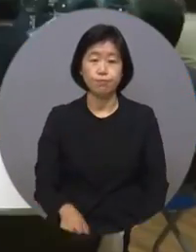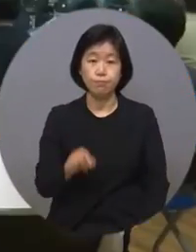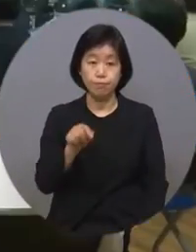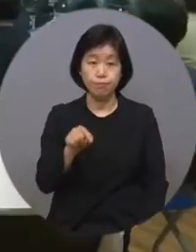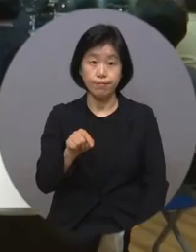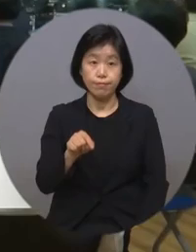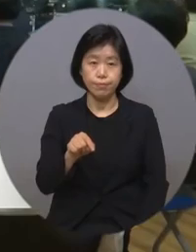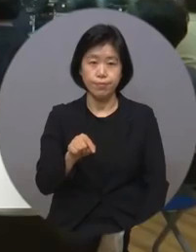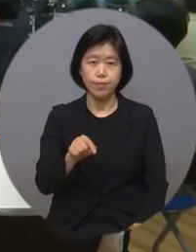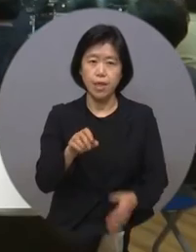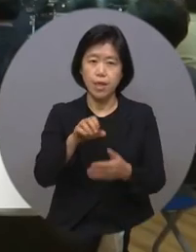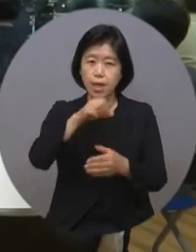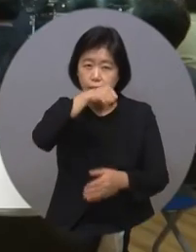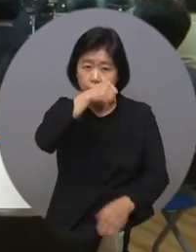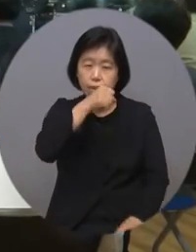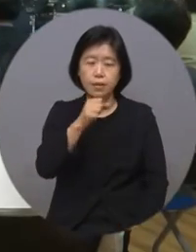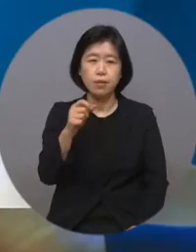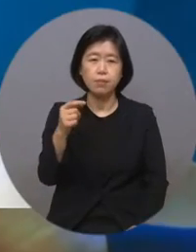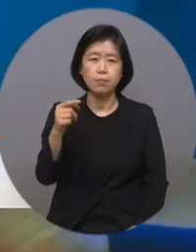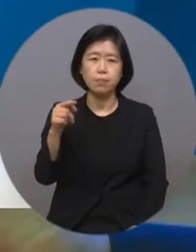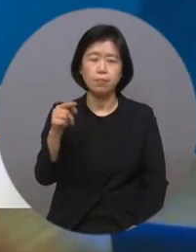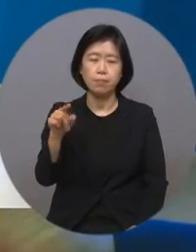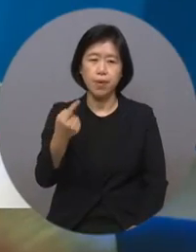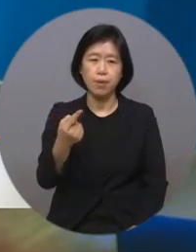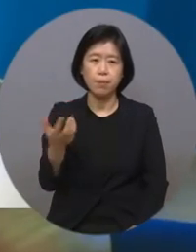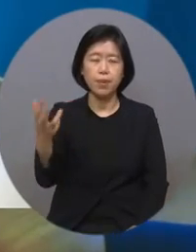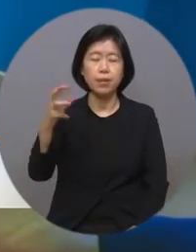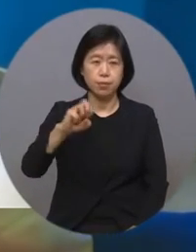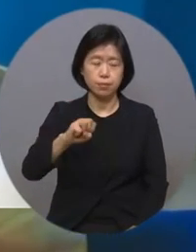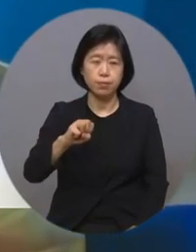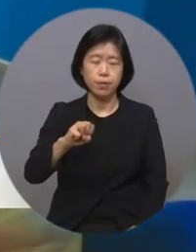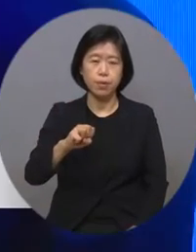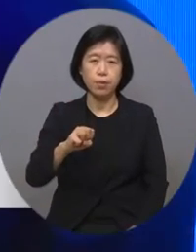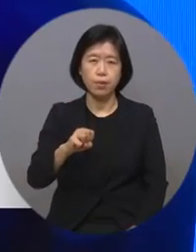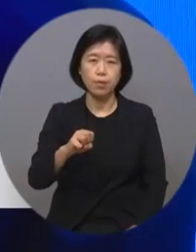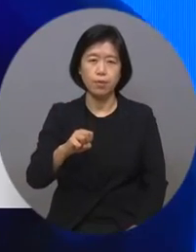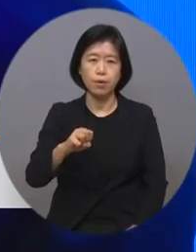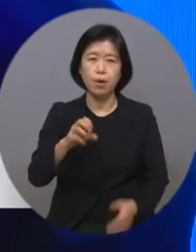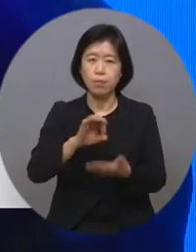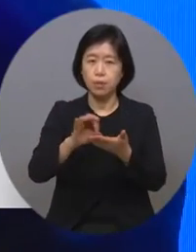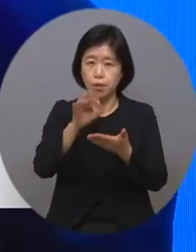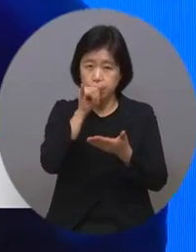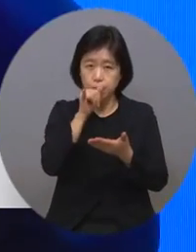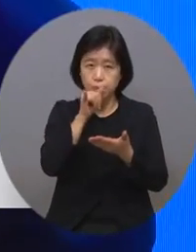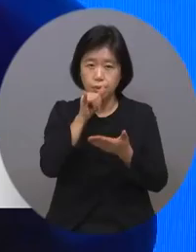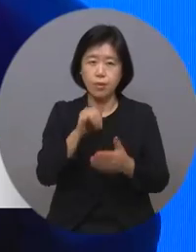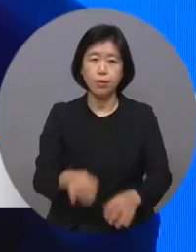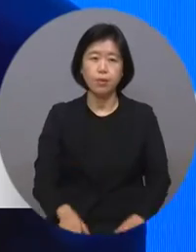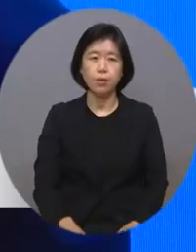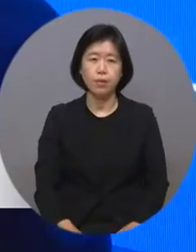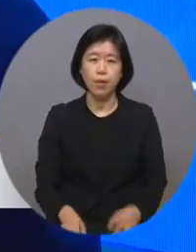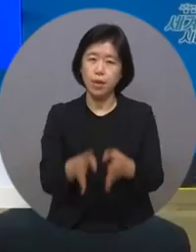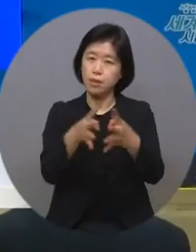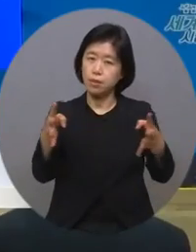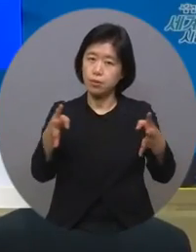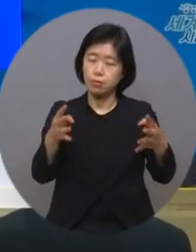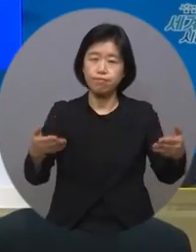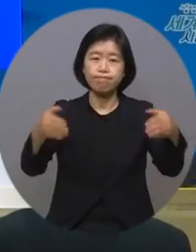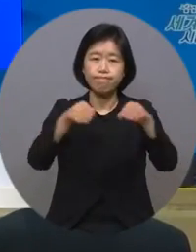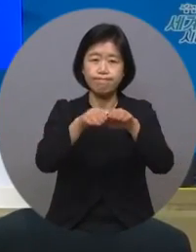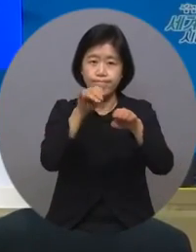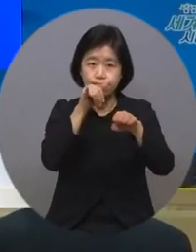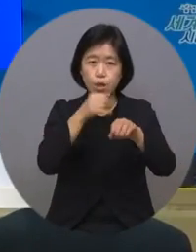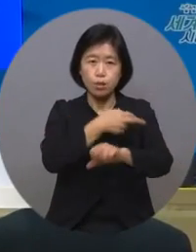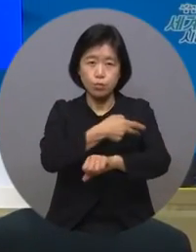청소년해양교육원은 총 180억 원을 들여 여수 3개 박람회장 내에 지상 4층 규모로 건립됐으며